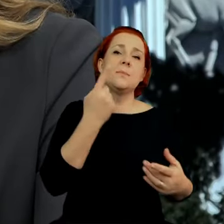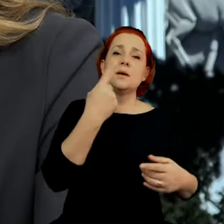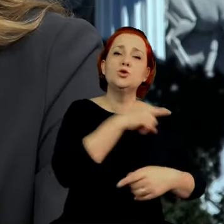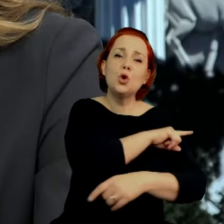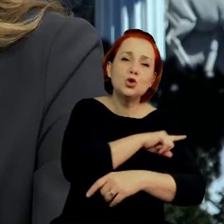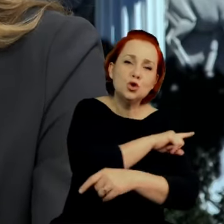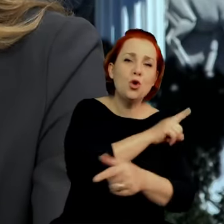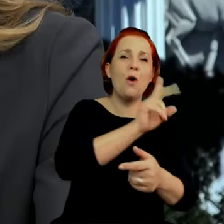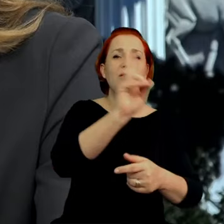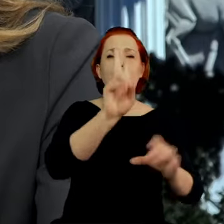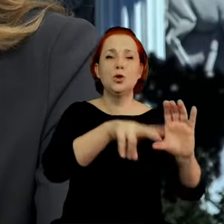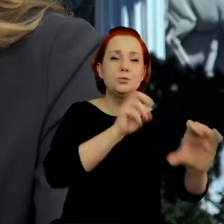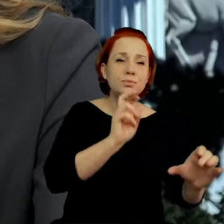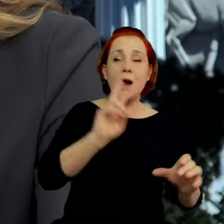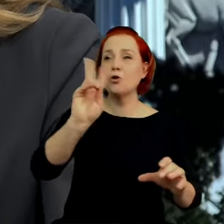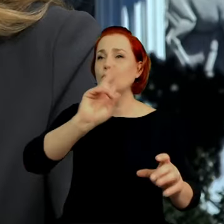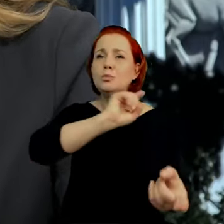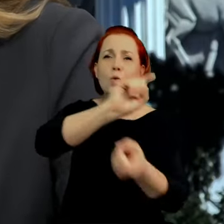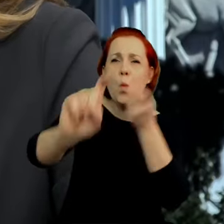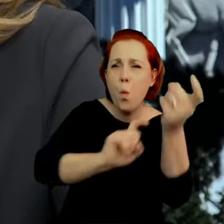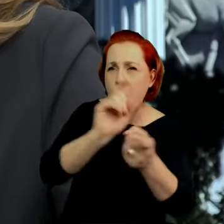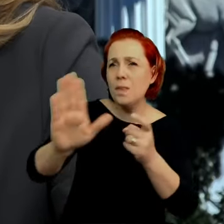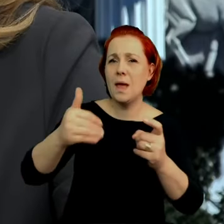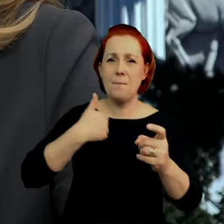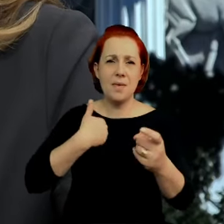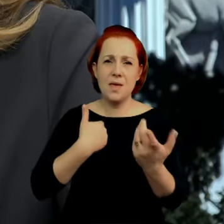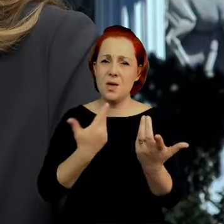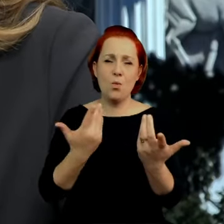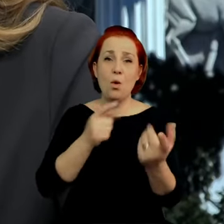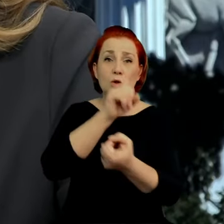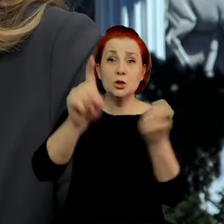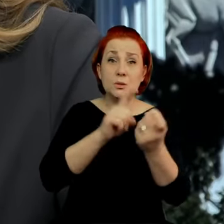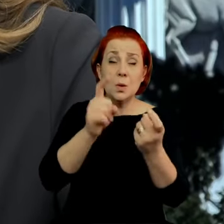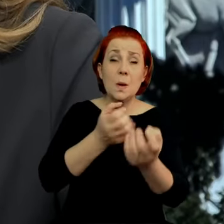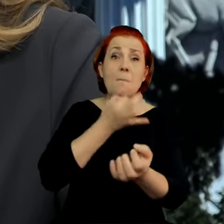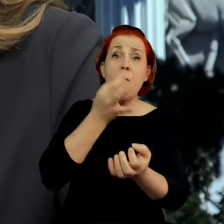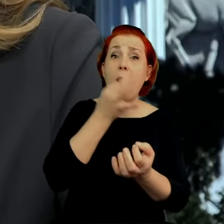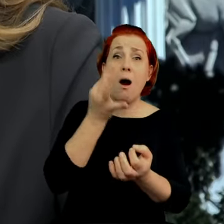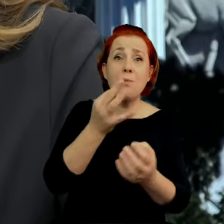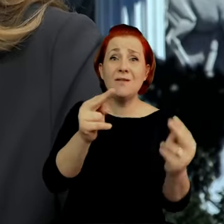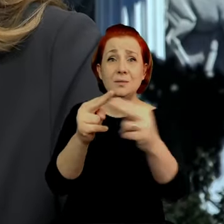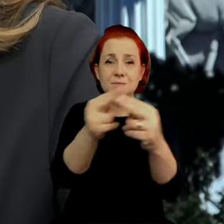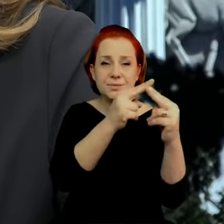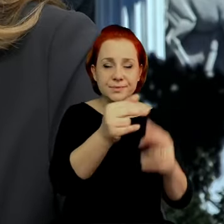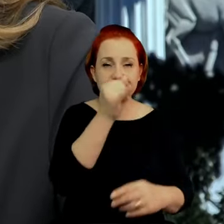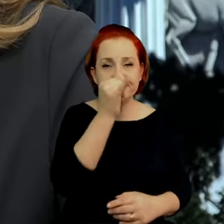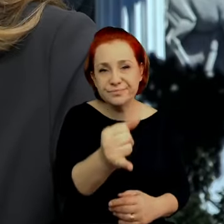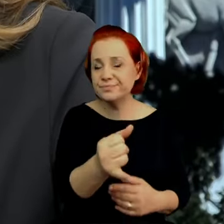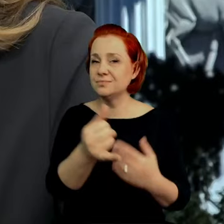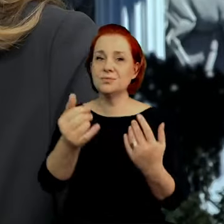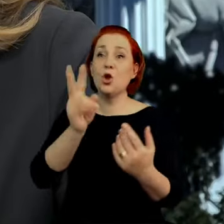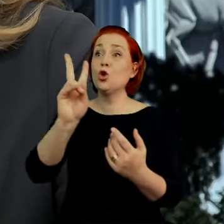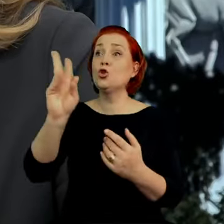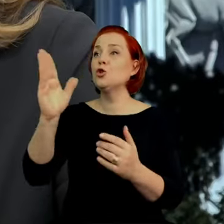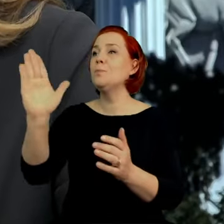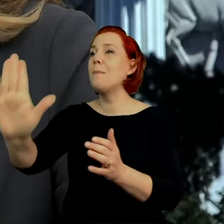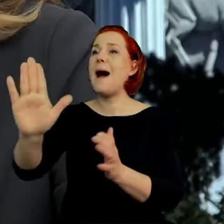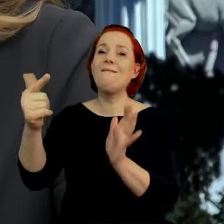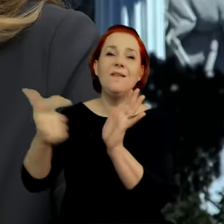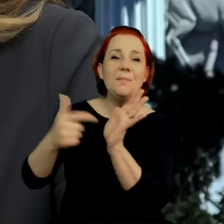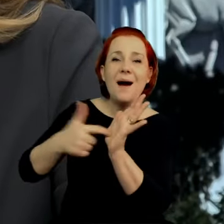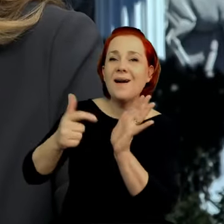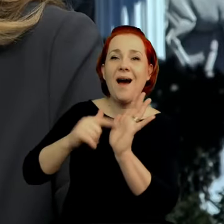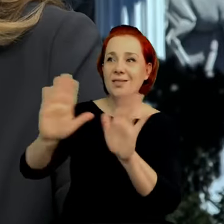kimś pokłócił, że ten spór nie był do naprawienia, a to ktoś za bardzo oczekiwał i nie dostał jakiejś, nie wiem, na